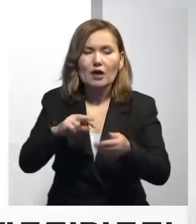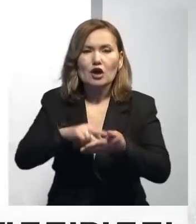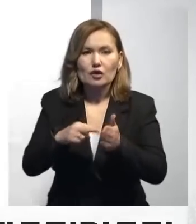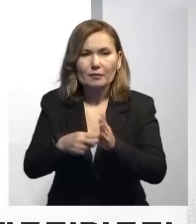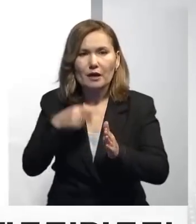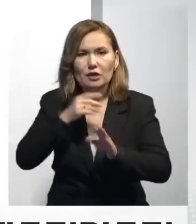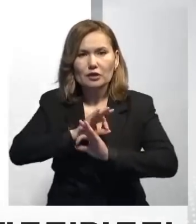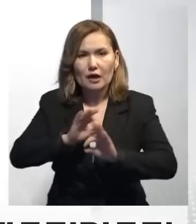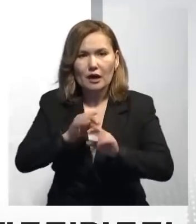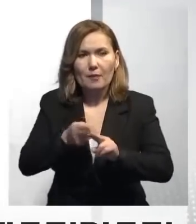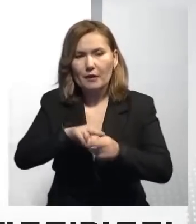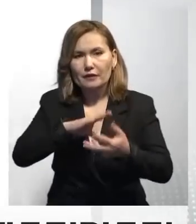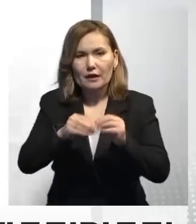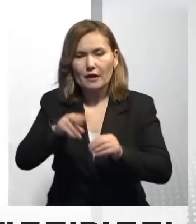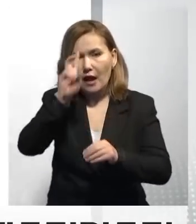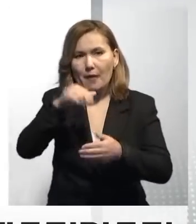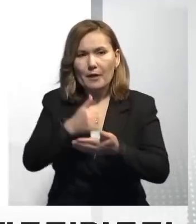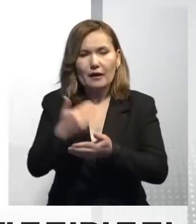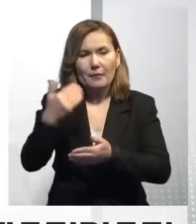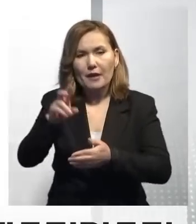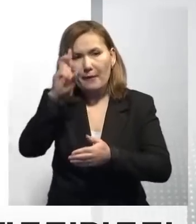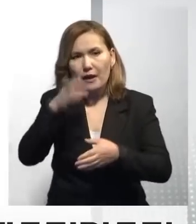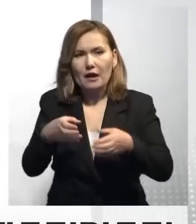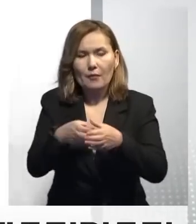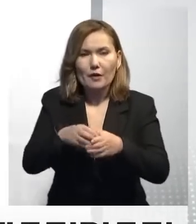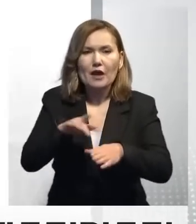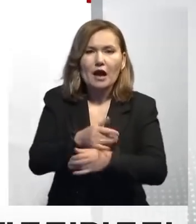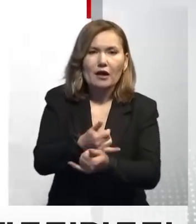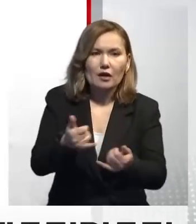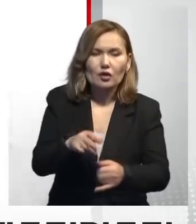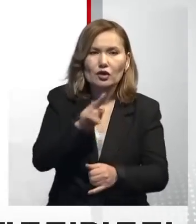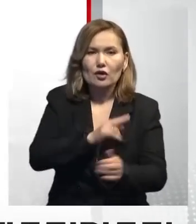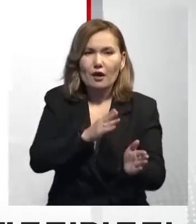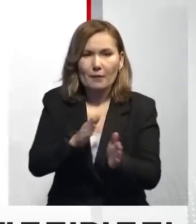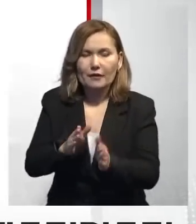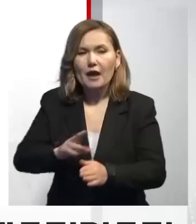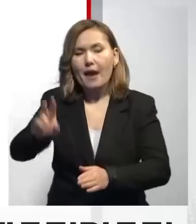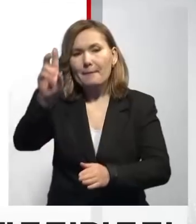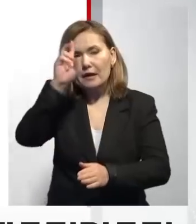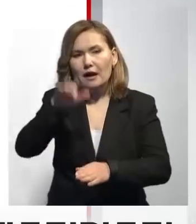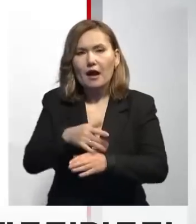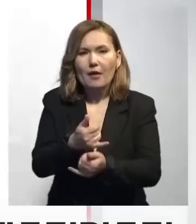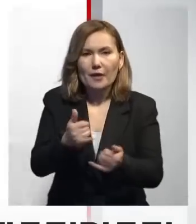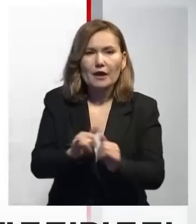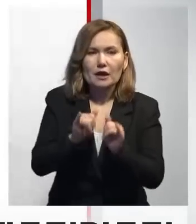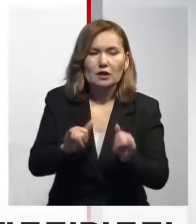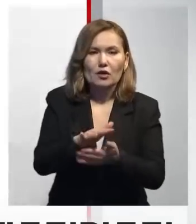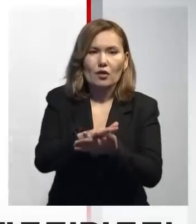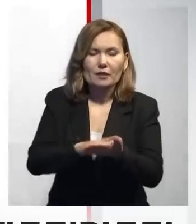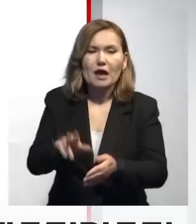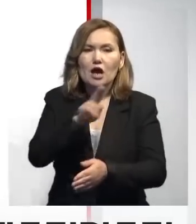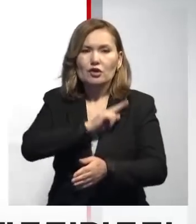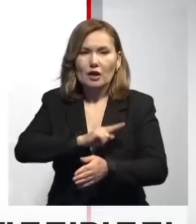жеткізді. Кездесу соңында президент мемлекеттік аппараттың сервистік моделін қалыптастыру және мемлекеттік қызметті одан әрі